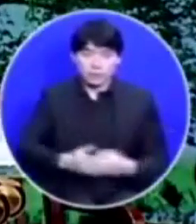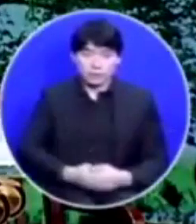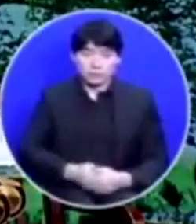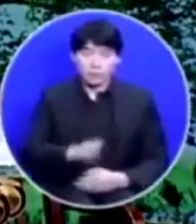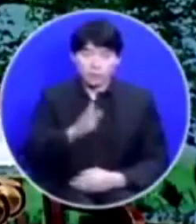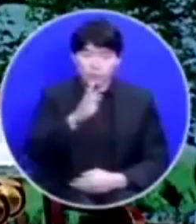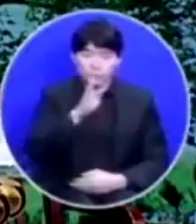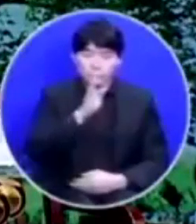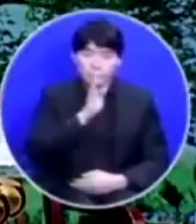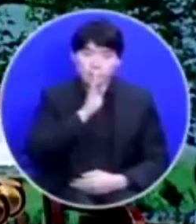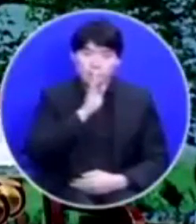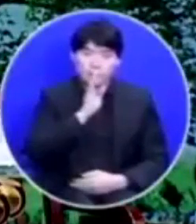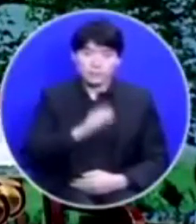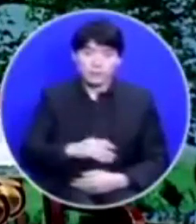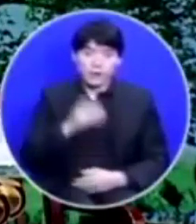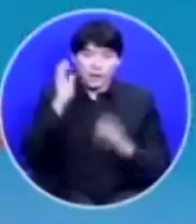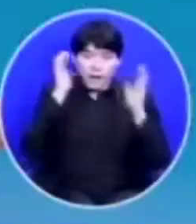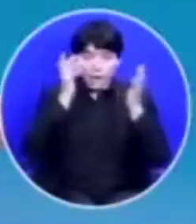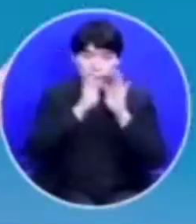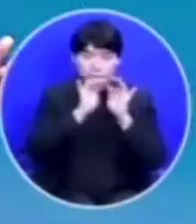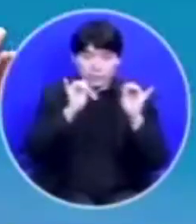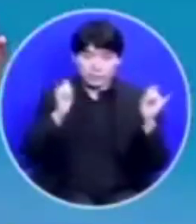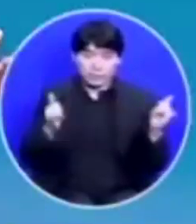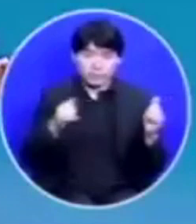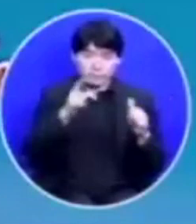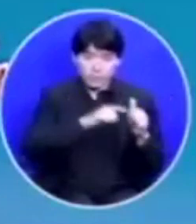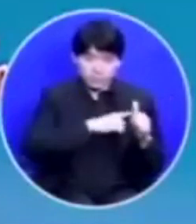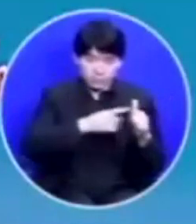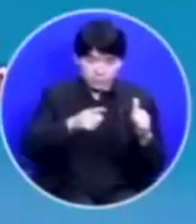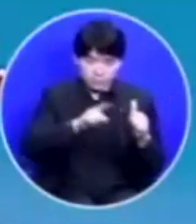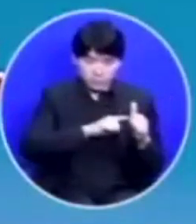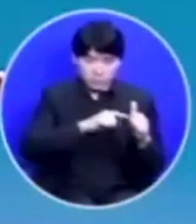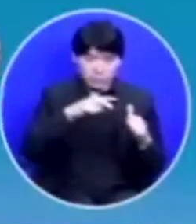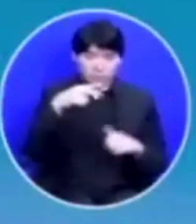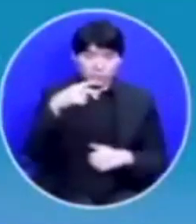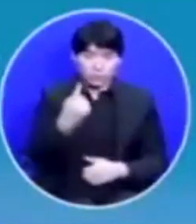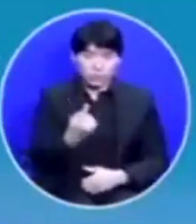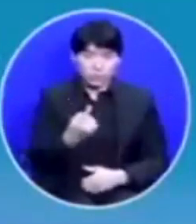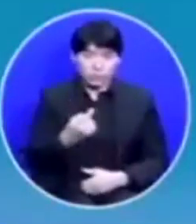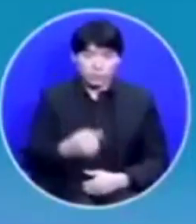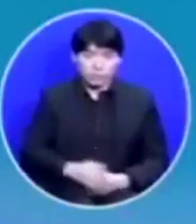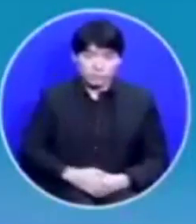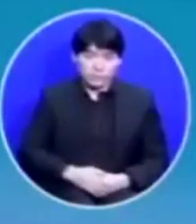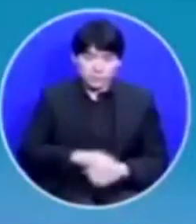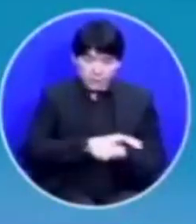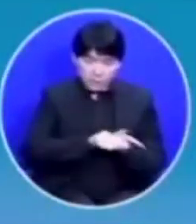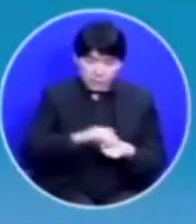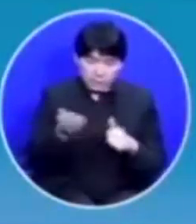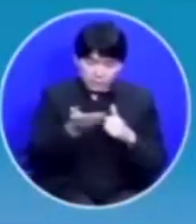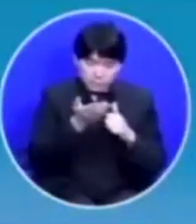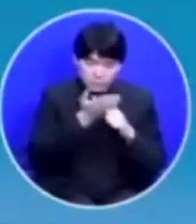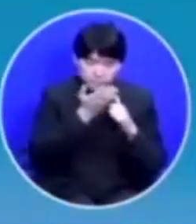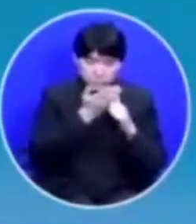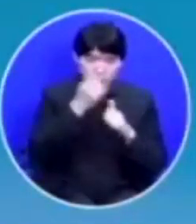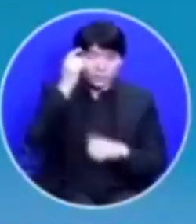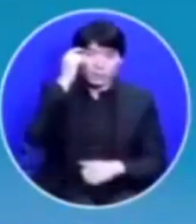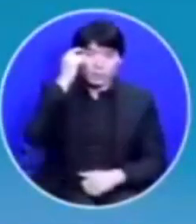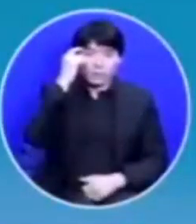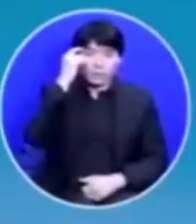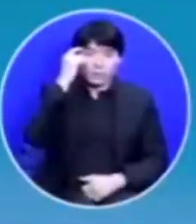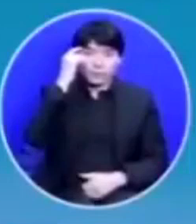정말 아이를 매를 되어서라도 엄격하게 잘 길러야 된다는 생각이